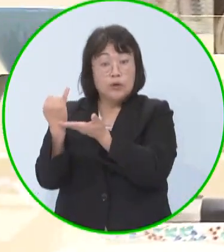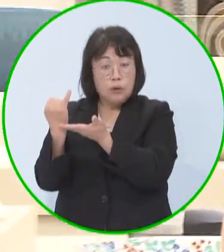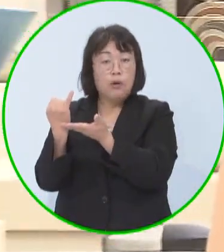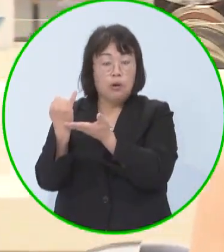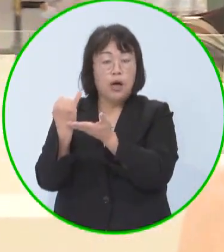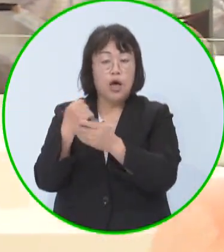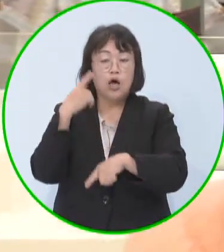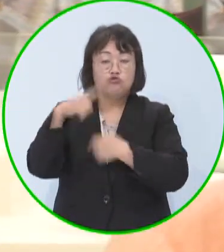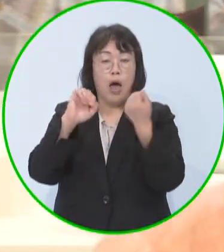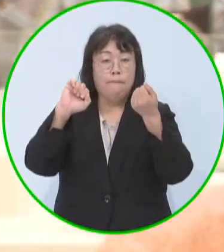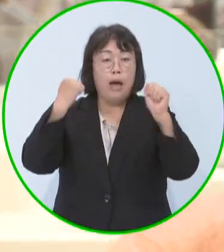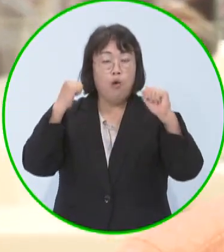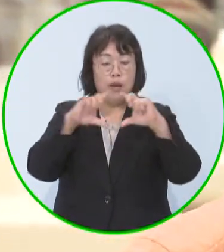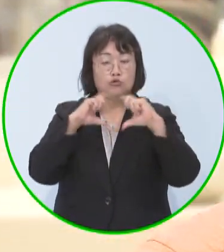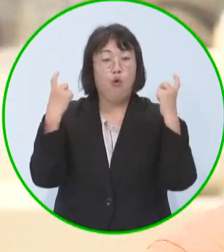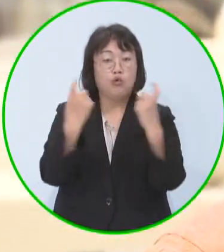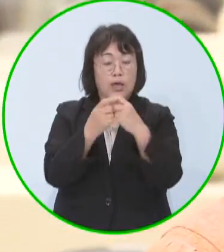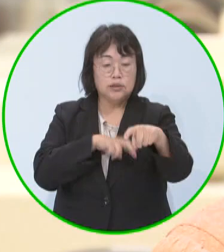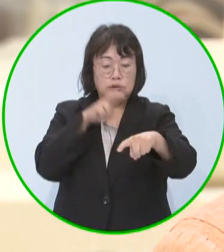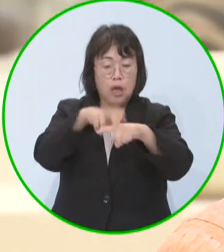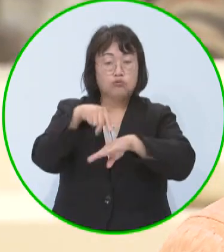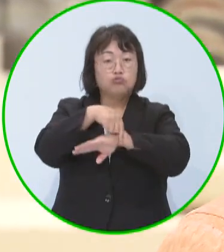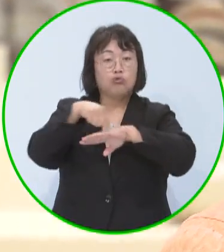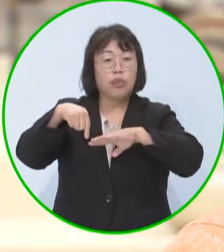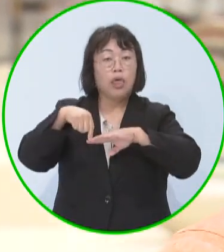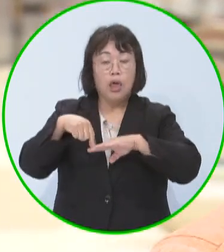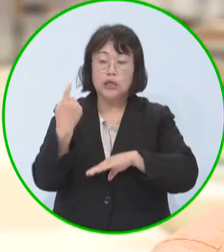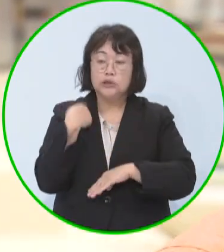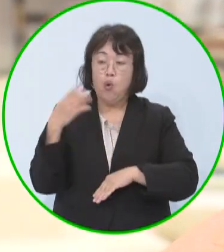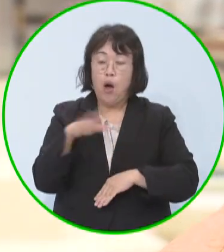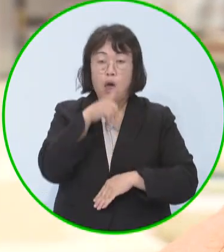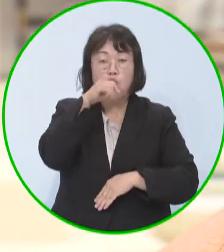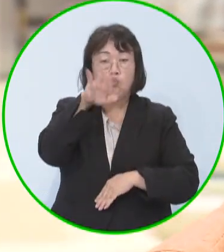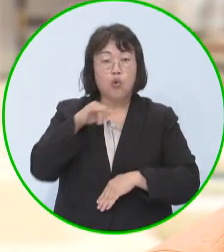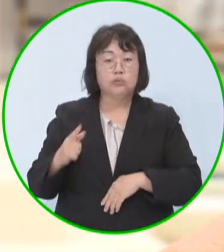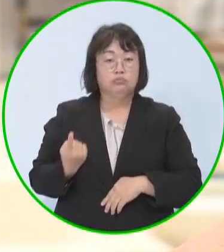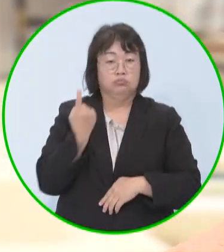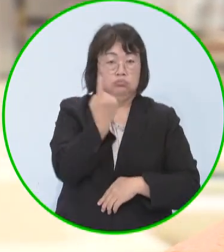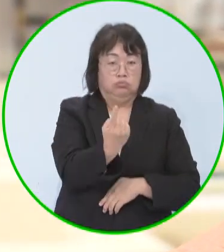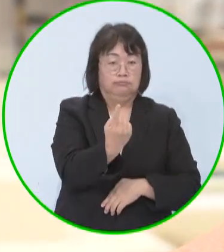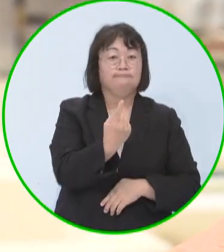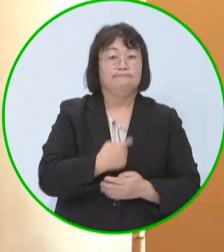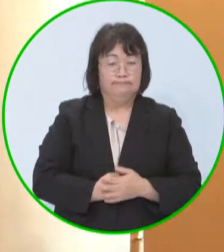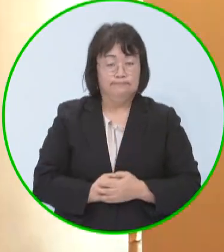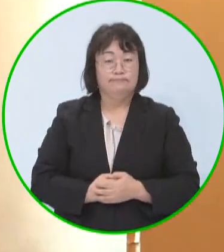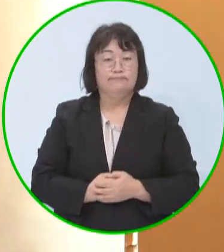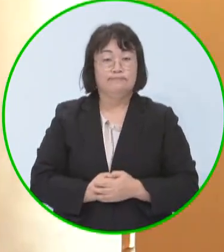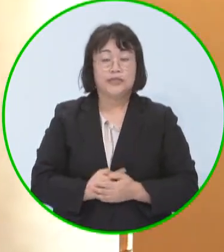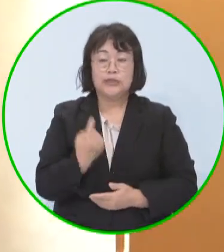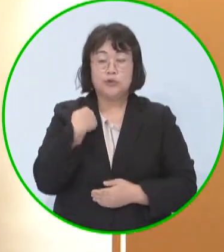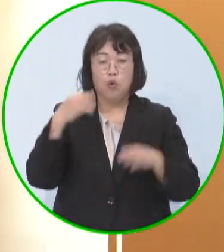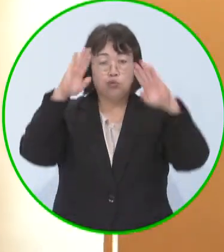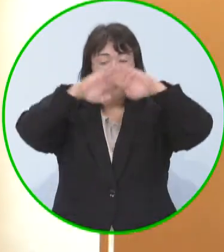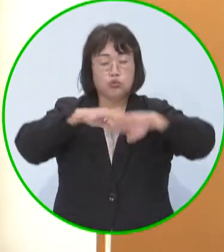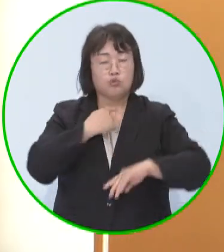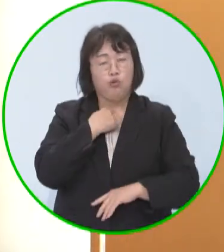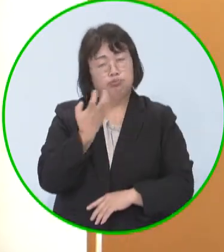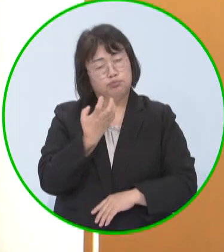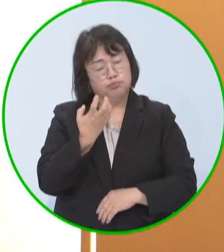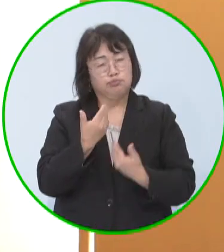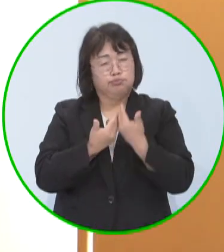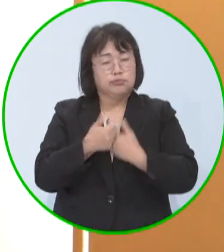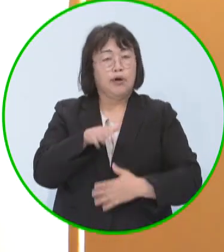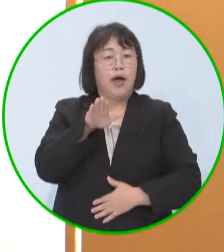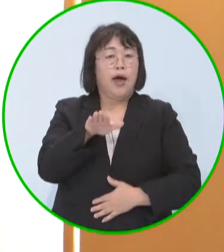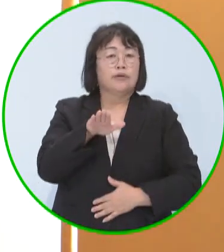佳子さまは手話パフォーマンス甲子園に出席するため昨日から鳥取県を訪れていました昨日の夜喉の違和感